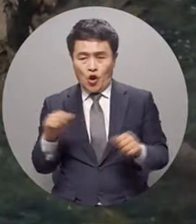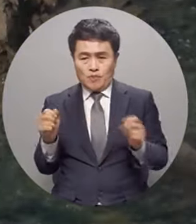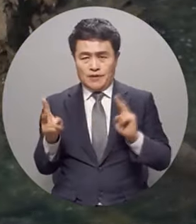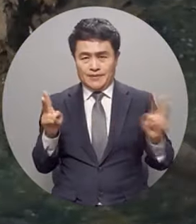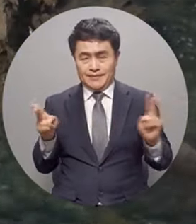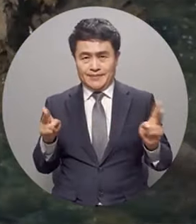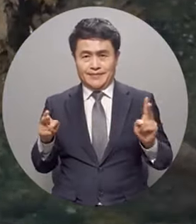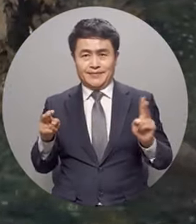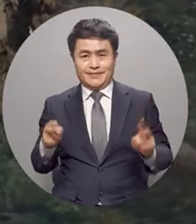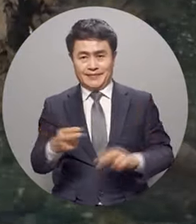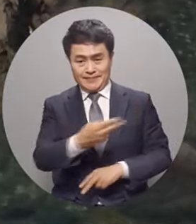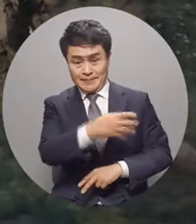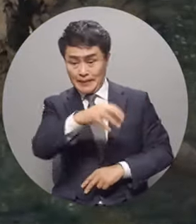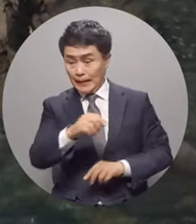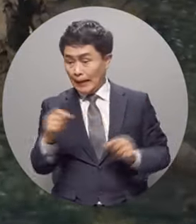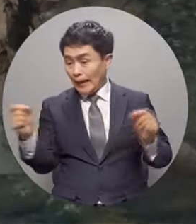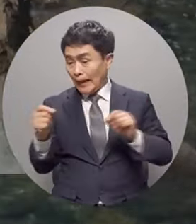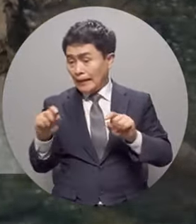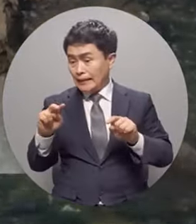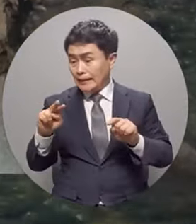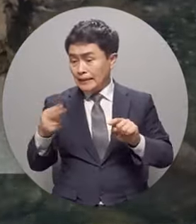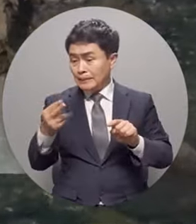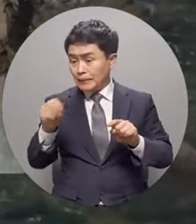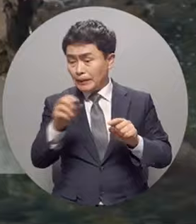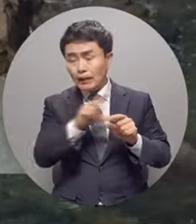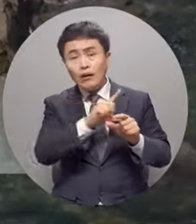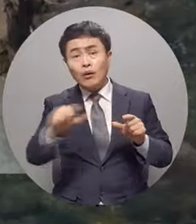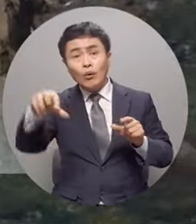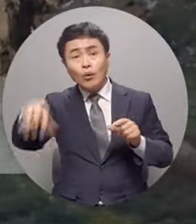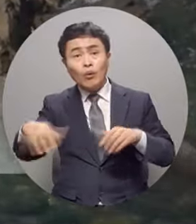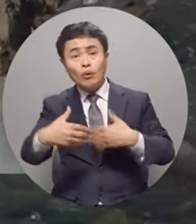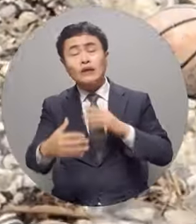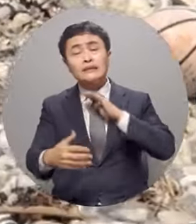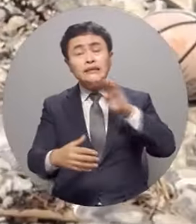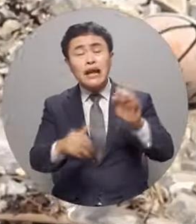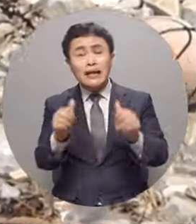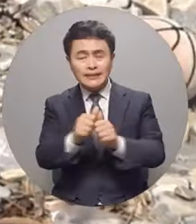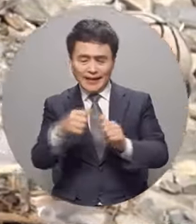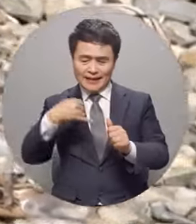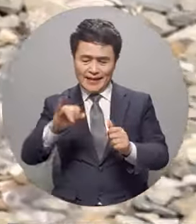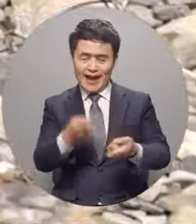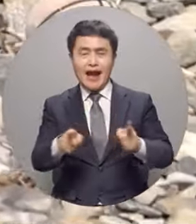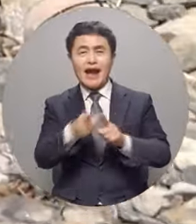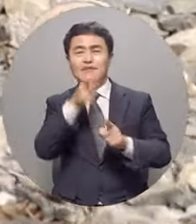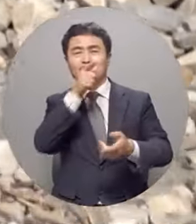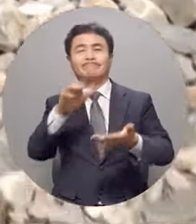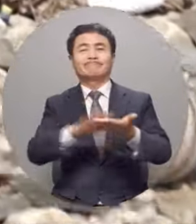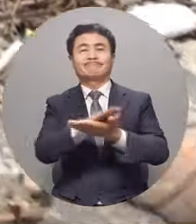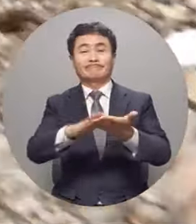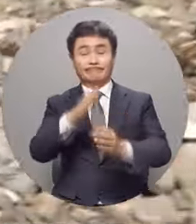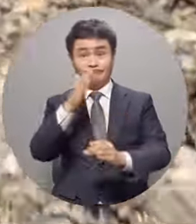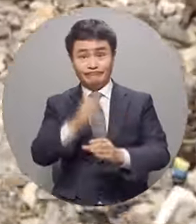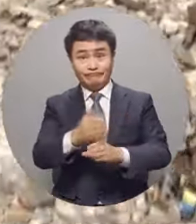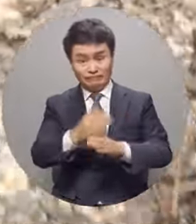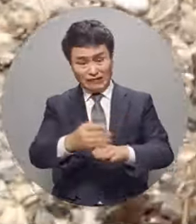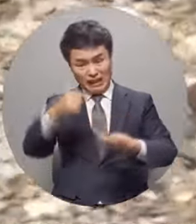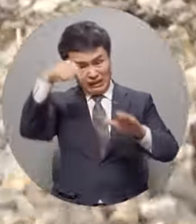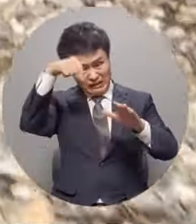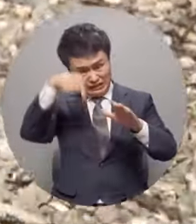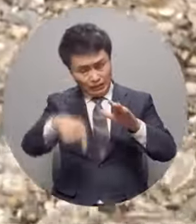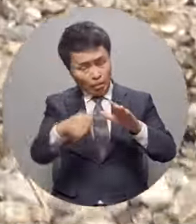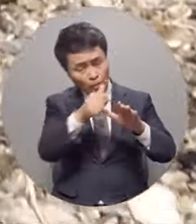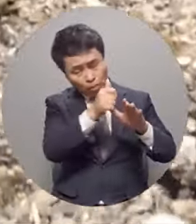해수욕장에서 200m 가량 떨어진 해변 40대 남성이 딸과 함께 물놀이하던 중 깊은 곳으로